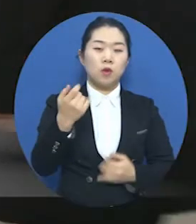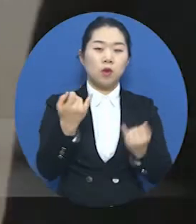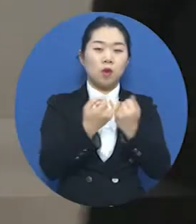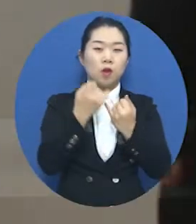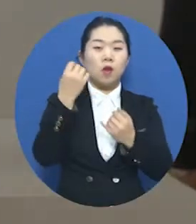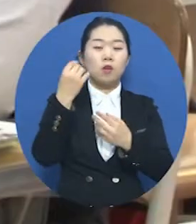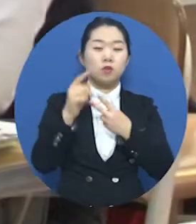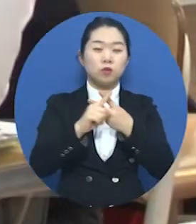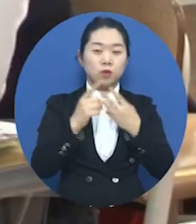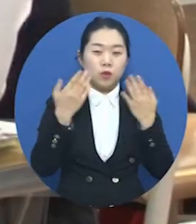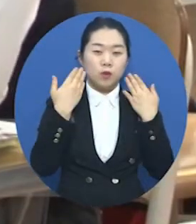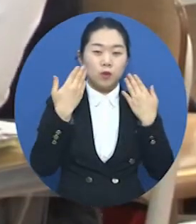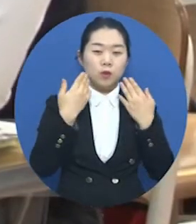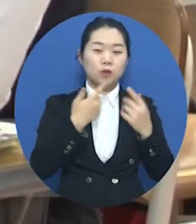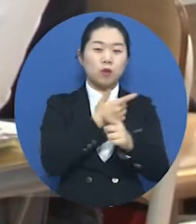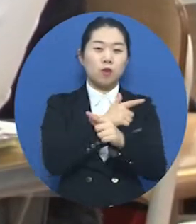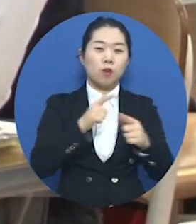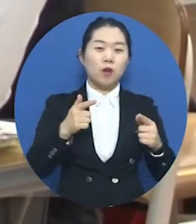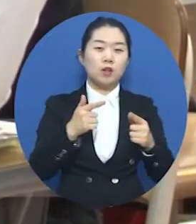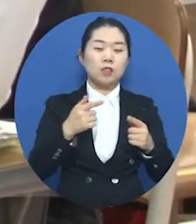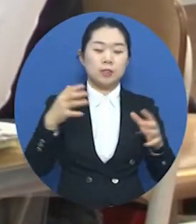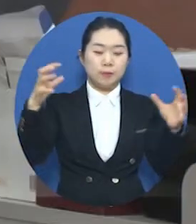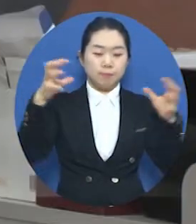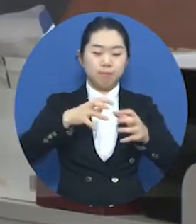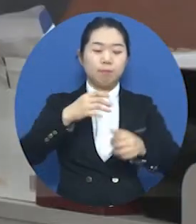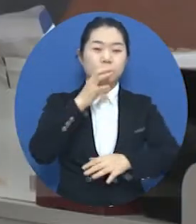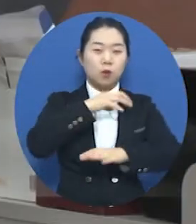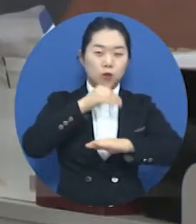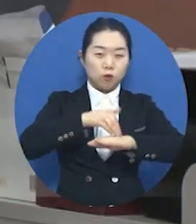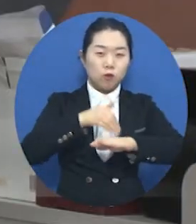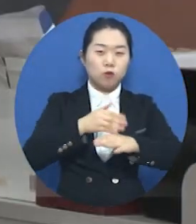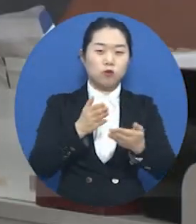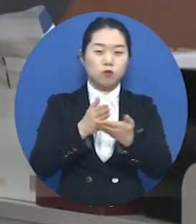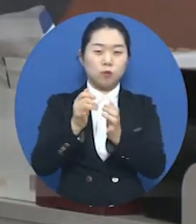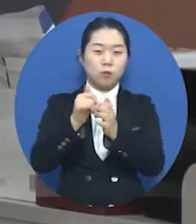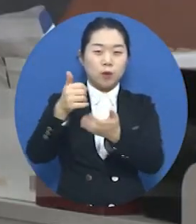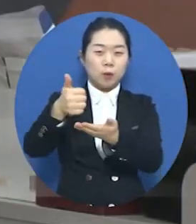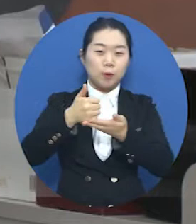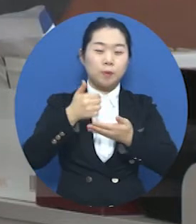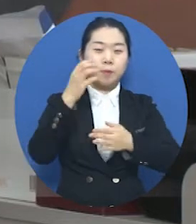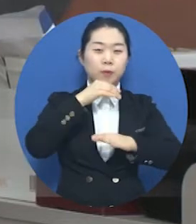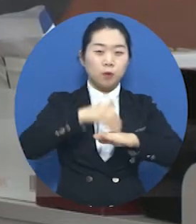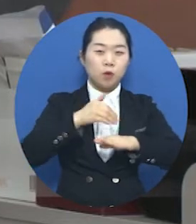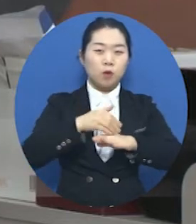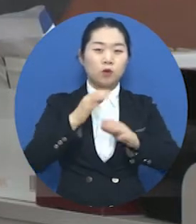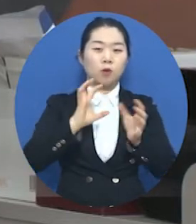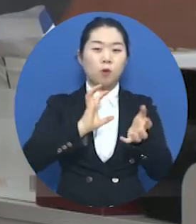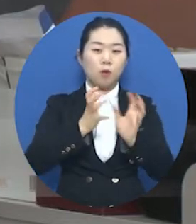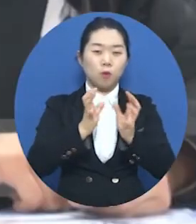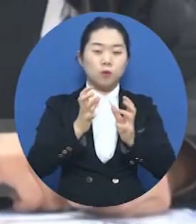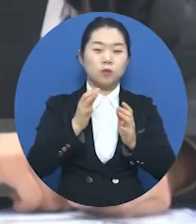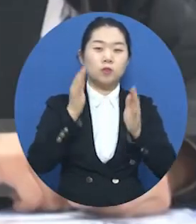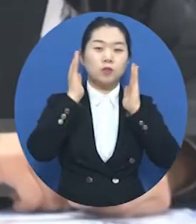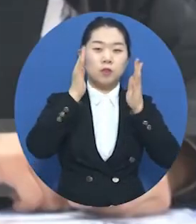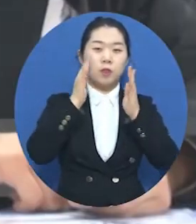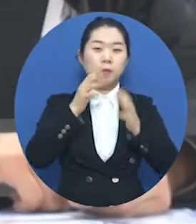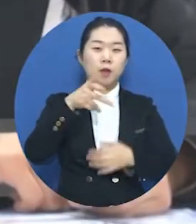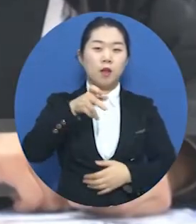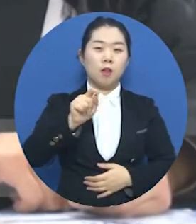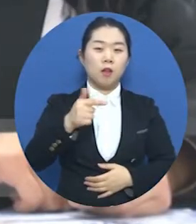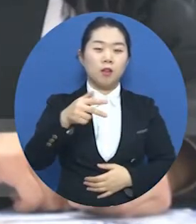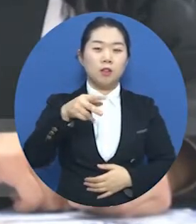그간 자유학기제에 대한 연수와 홍보를 위해 다양한 집합 연수 및 전문가 초청 연수,